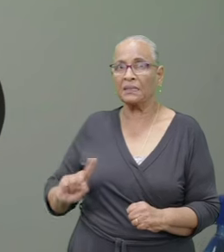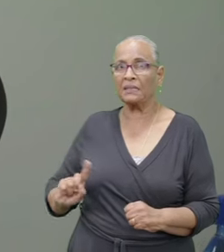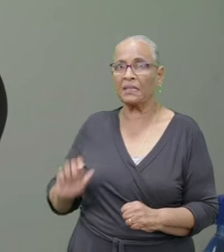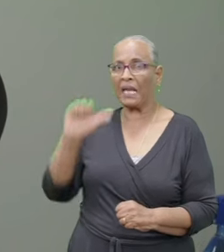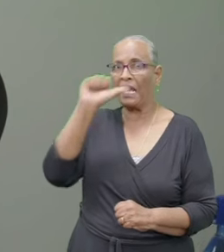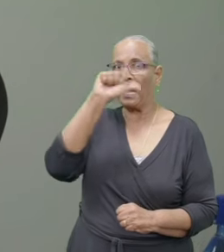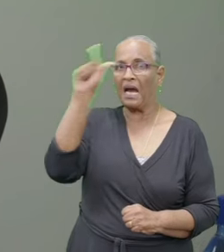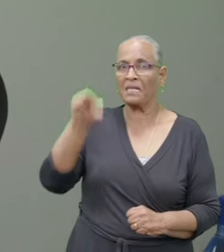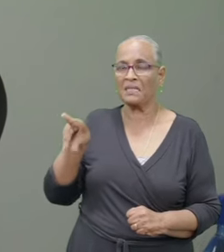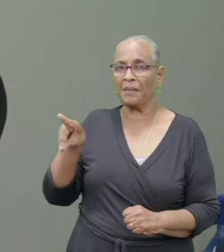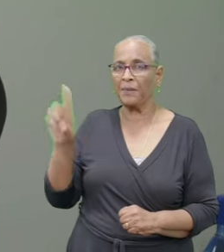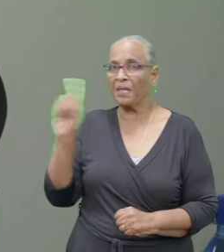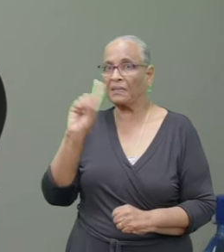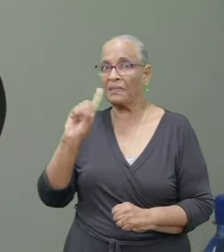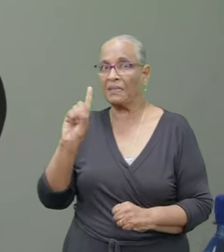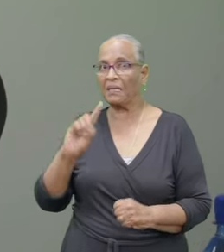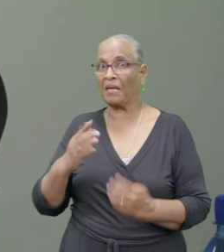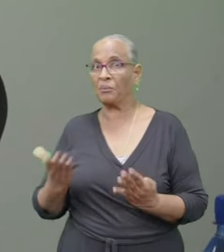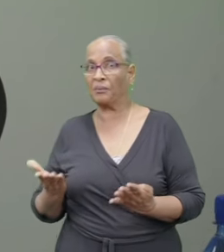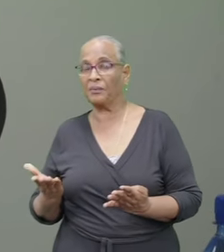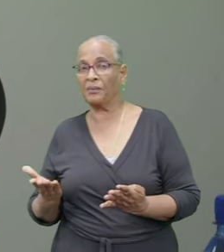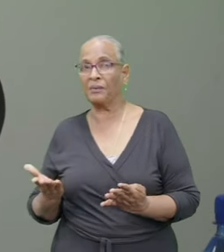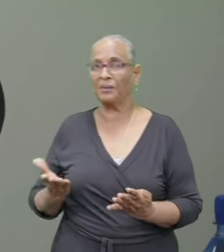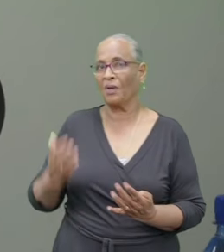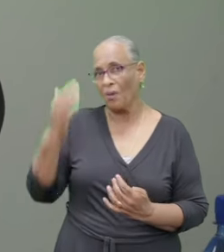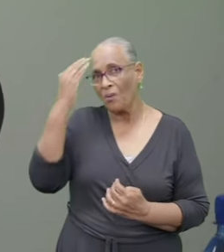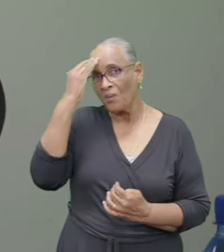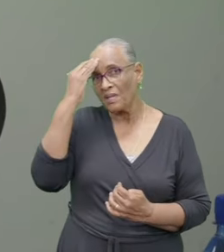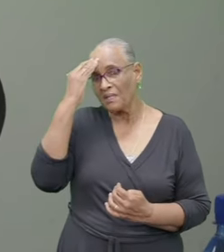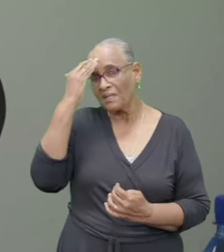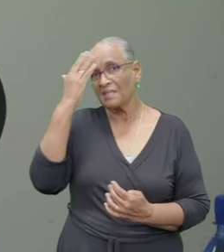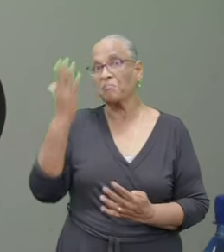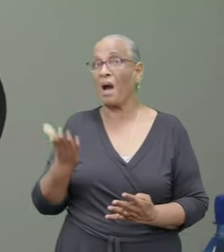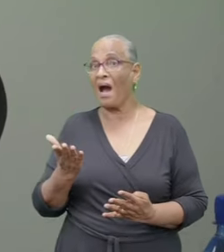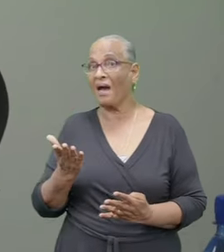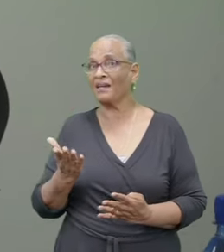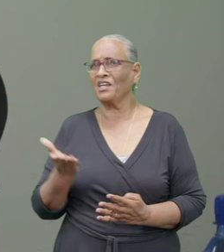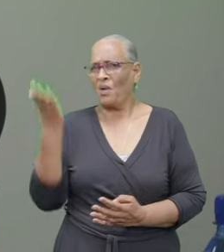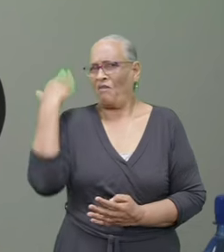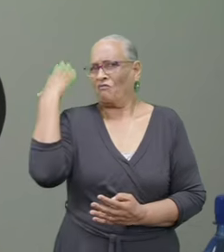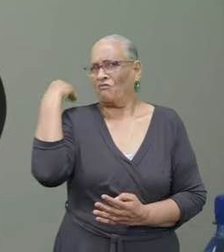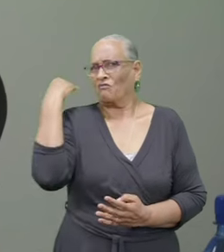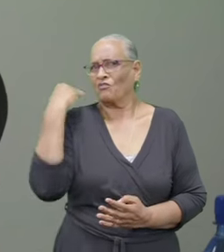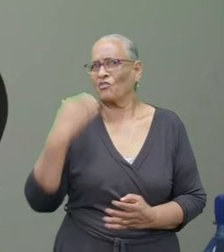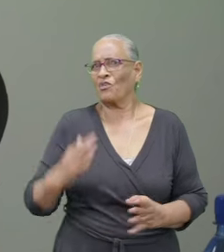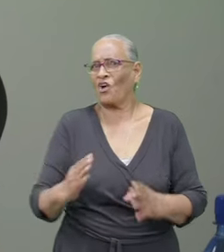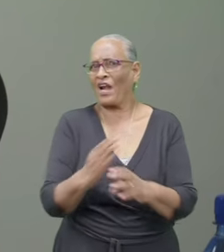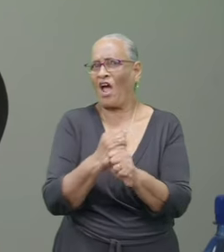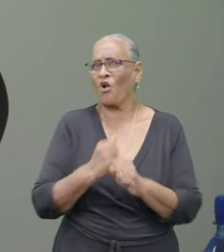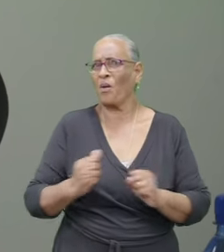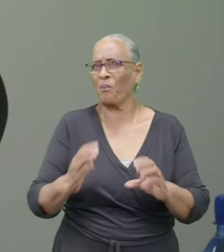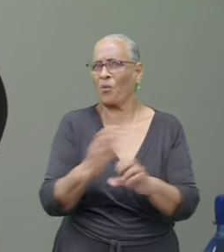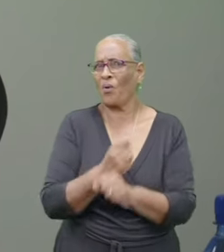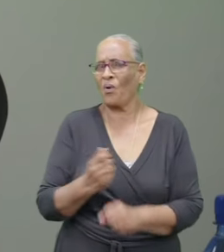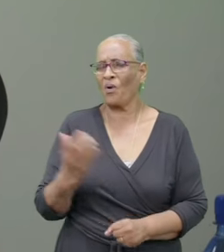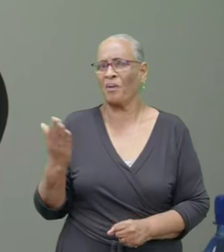ga je direct met naar de plek waar de handen die in principe in staat zijn, gewoon per